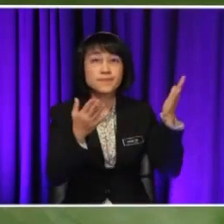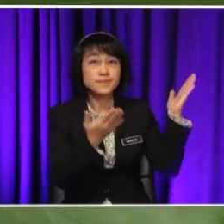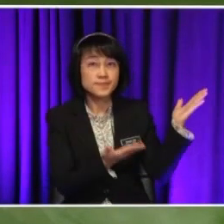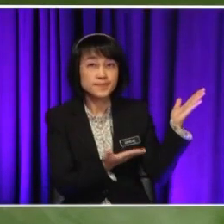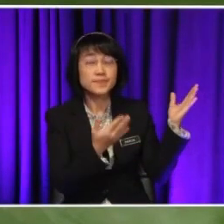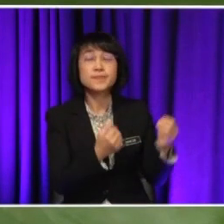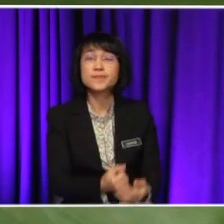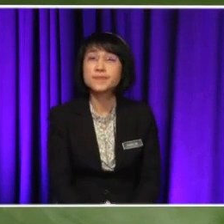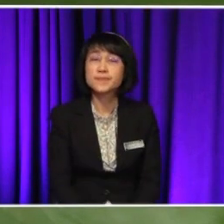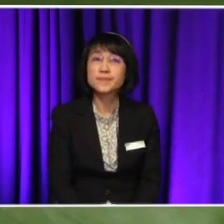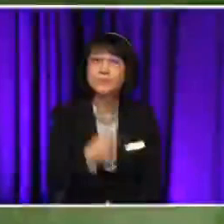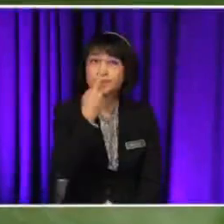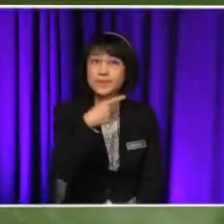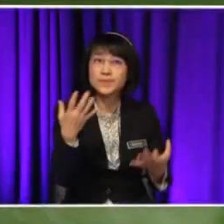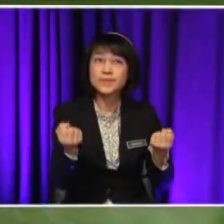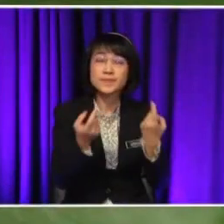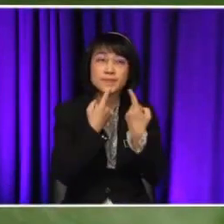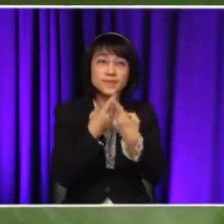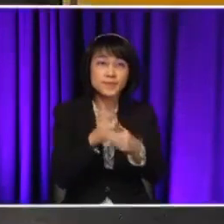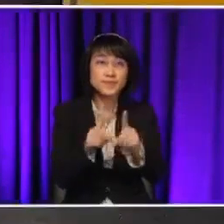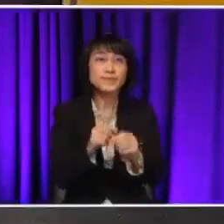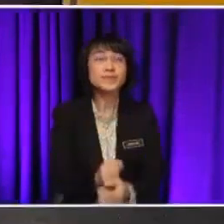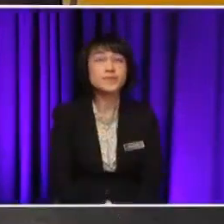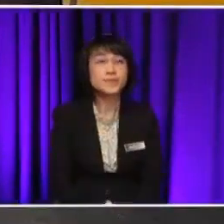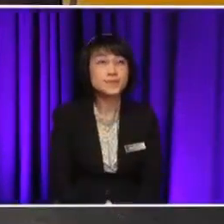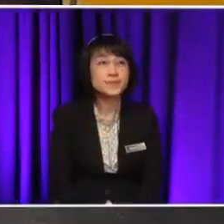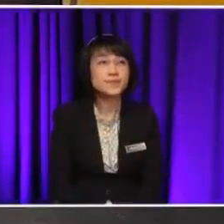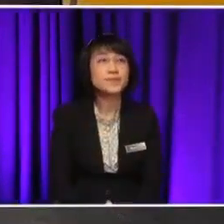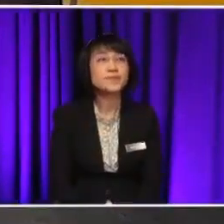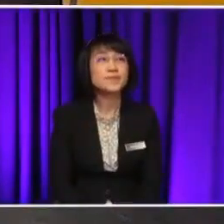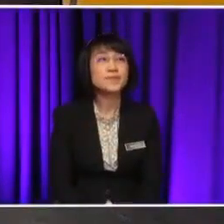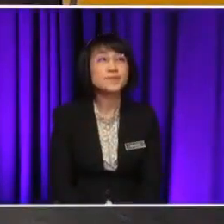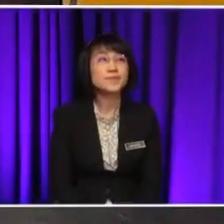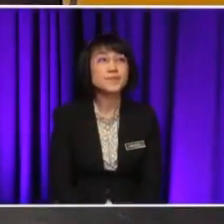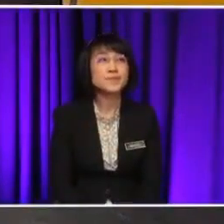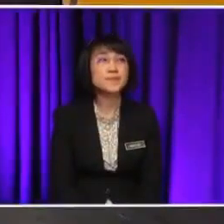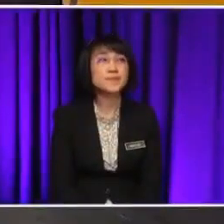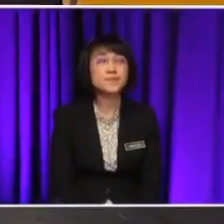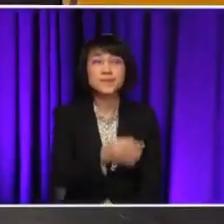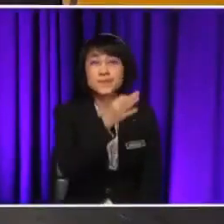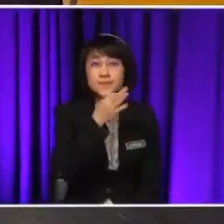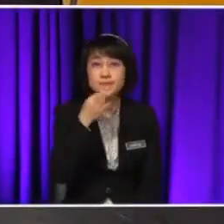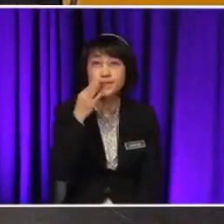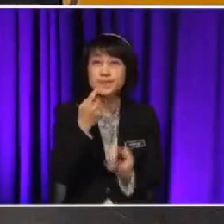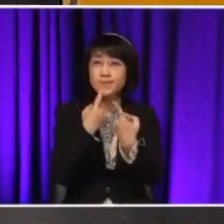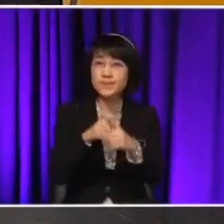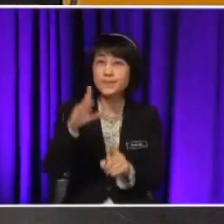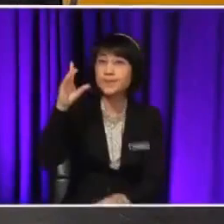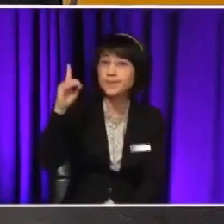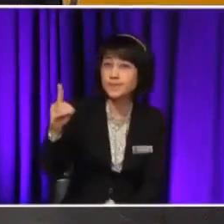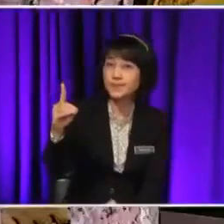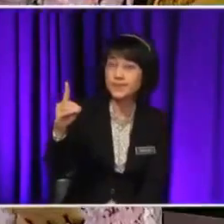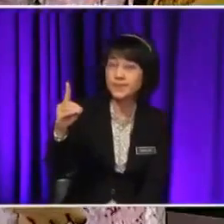penjanaan idea? Siapa nak jawab? Ha. Boleh saya jawab, cikgu? Okey, Fizi nak jawab ke? Saya rasa okay. D, cikgu. Okey,